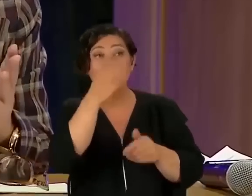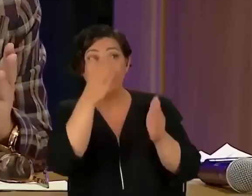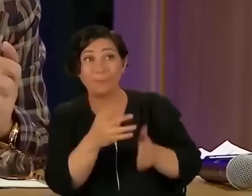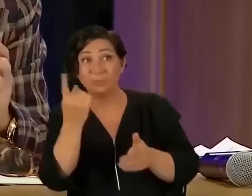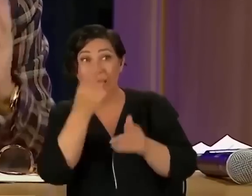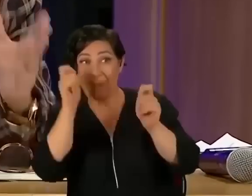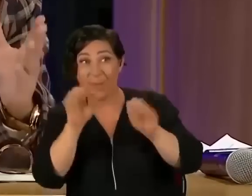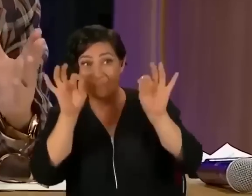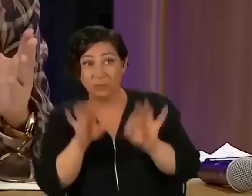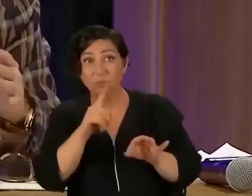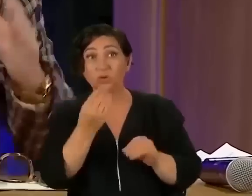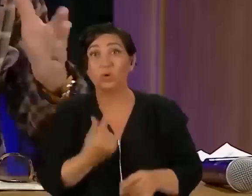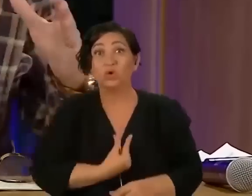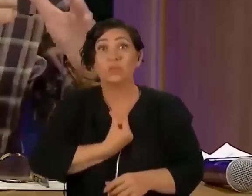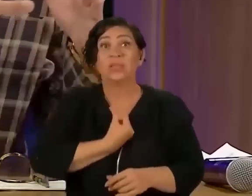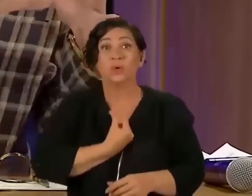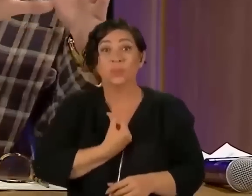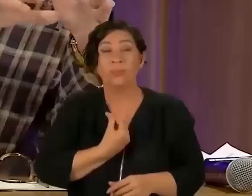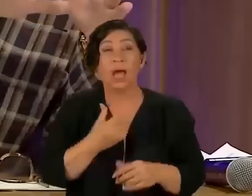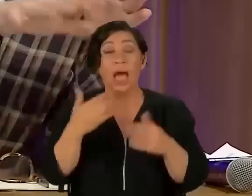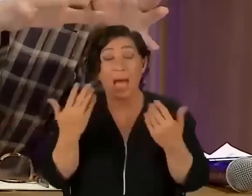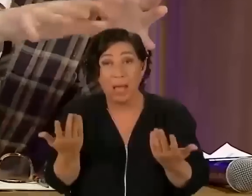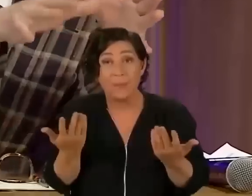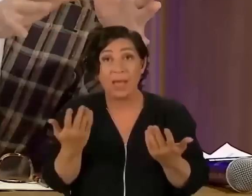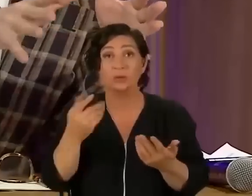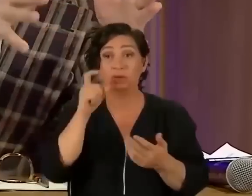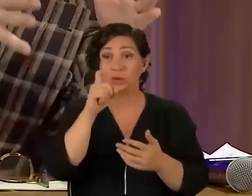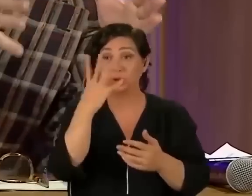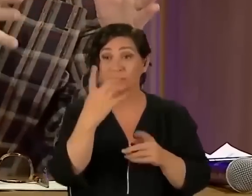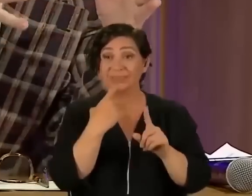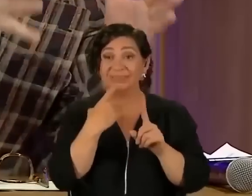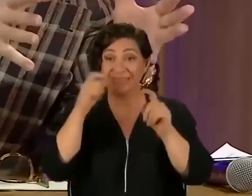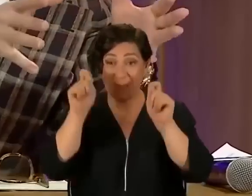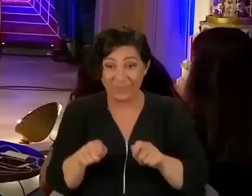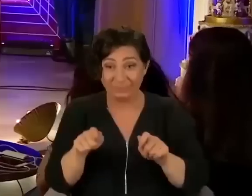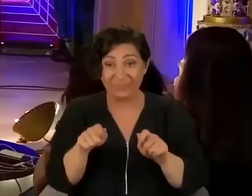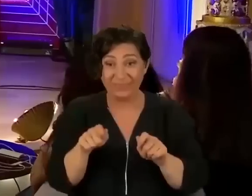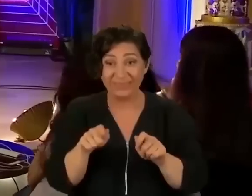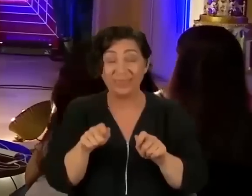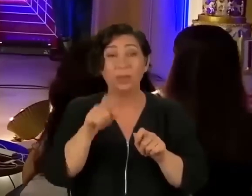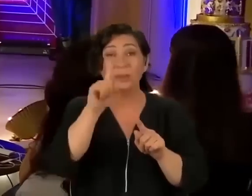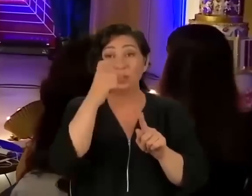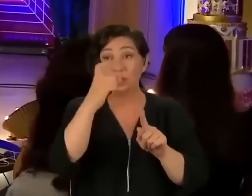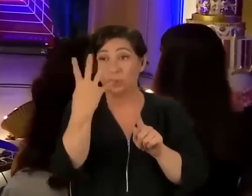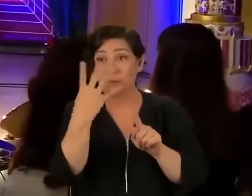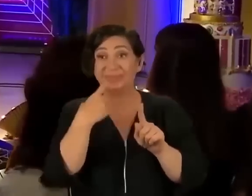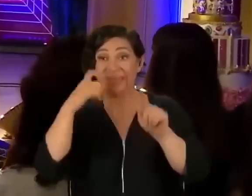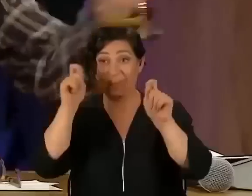şey yapmaya başladığında bundan çok ümitleniyorum. Ama bizim 94 senesinde yaptığımız şey şuydu.